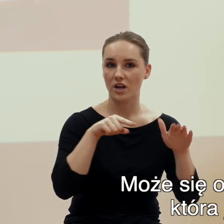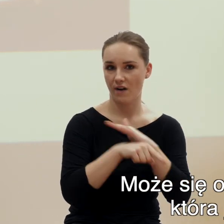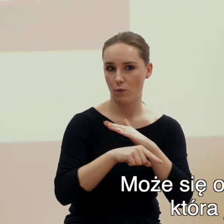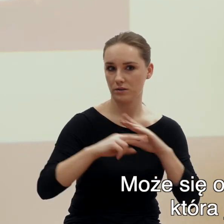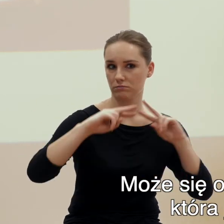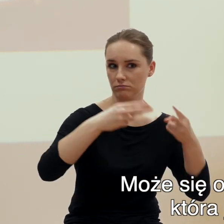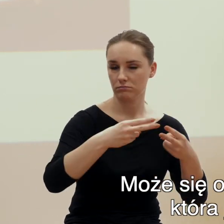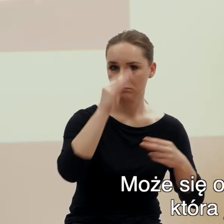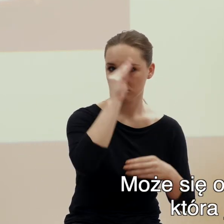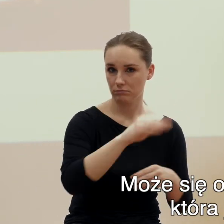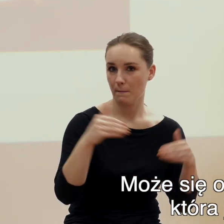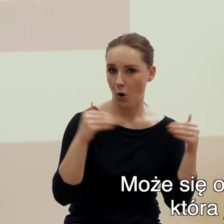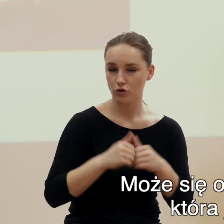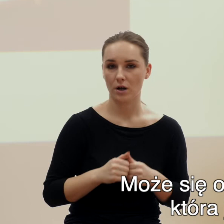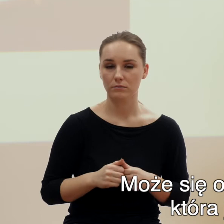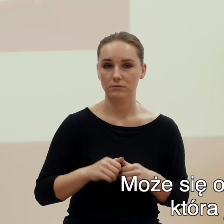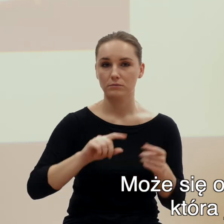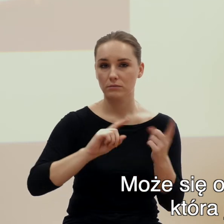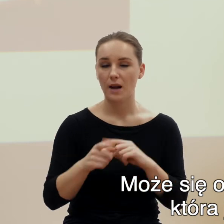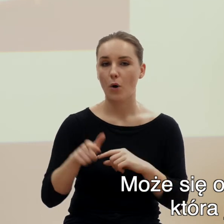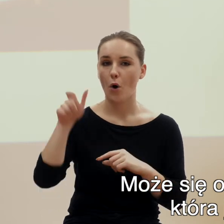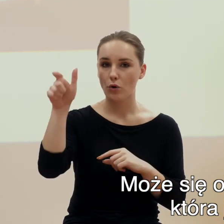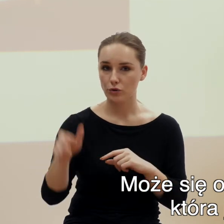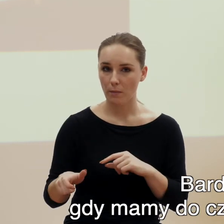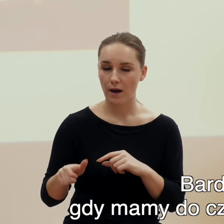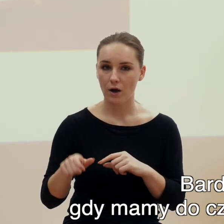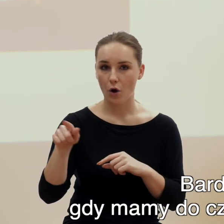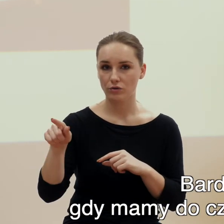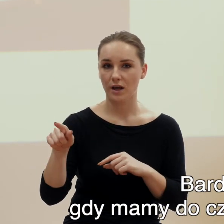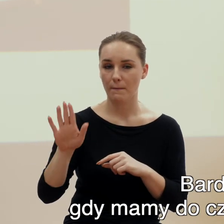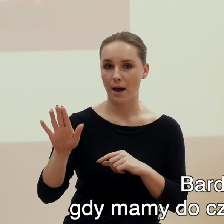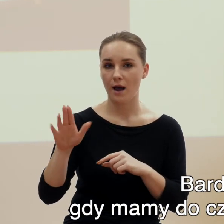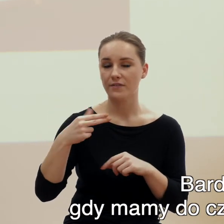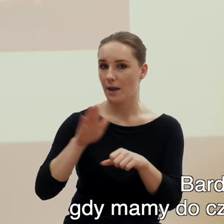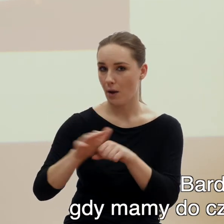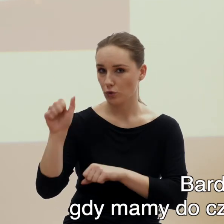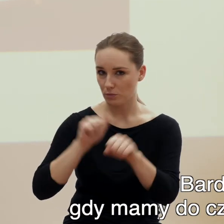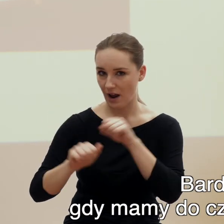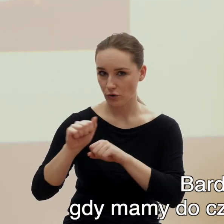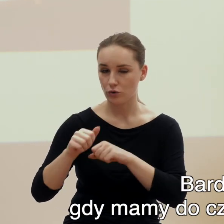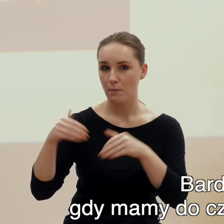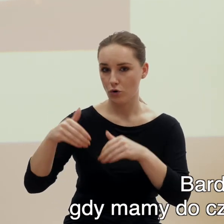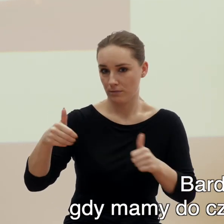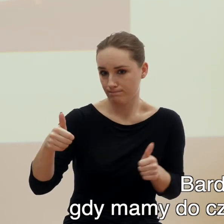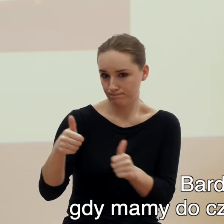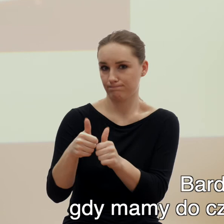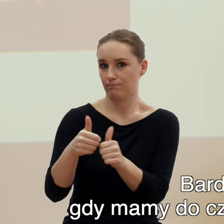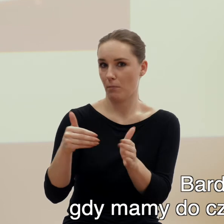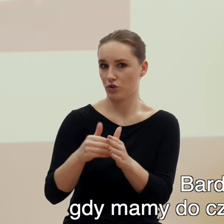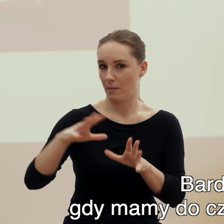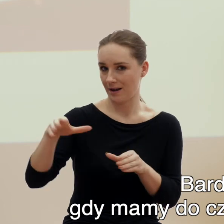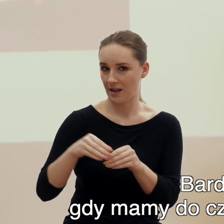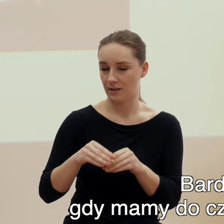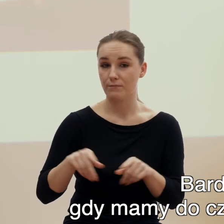towarzyszenie osobie, która jest osobą z niepełnosprawnością. Bardzo istotne jest to, że w momencie, gdy mamy do czynienia z